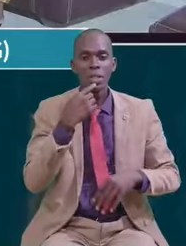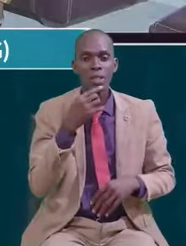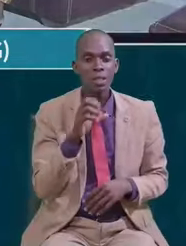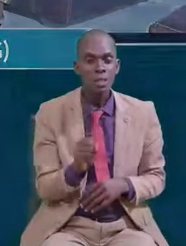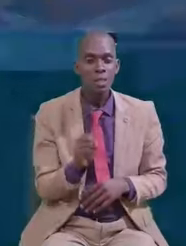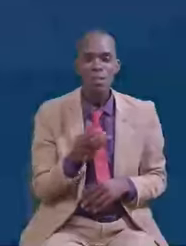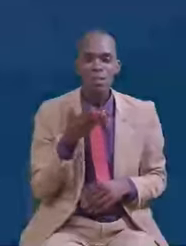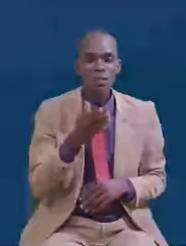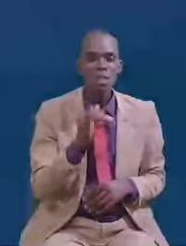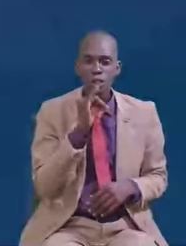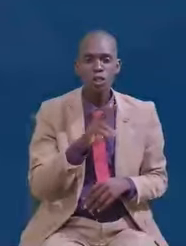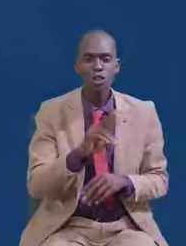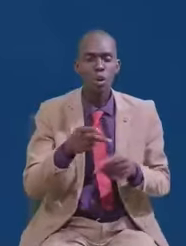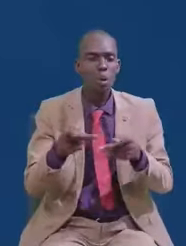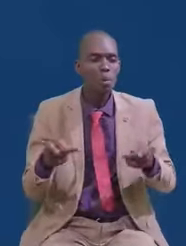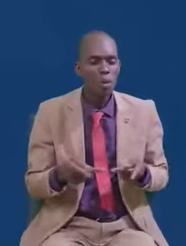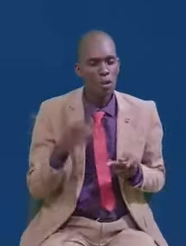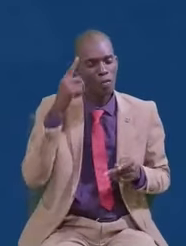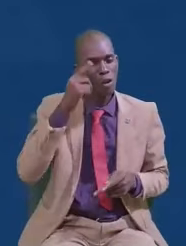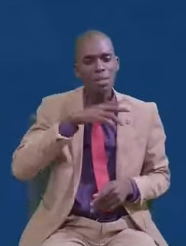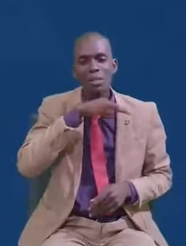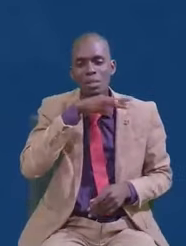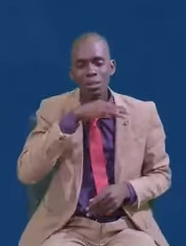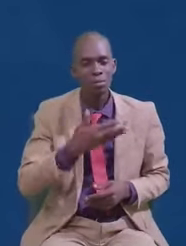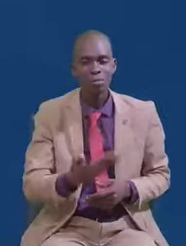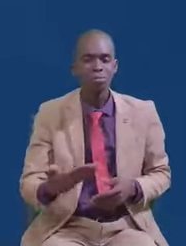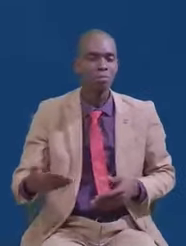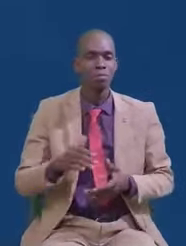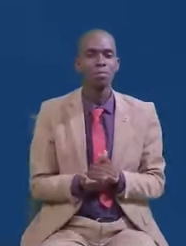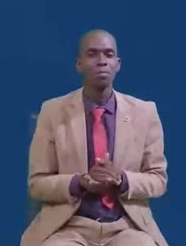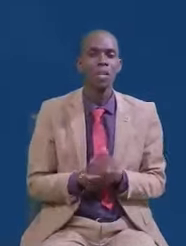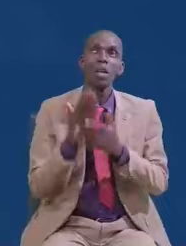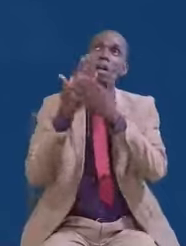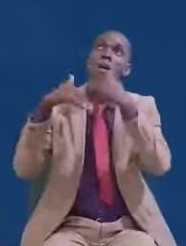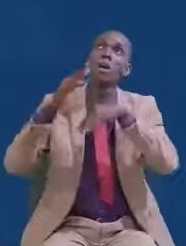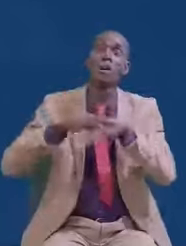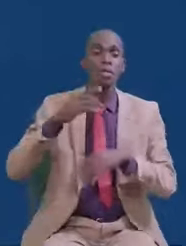il n'y a pas de place pour la laideur. Le ciel dit,